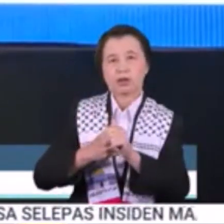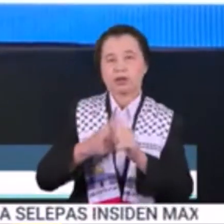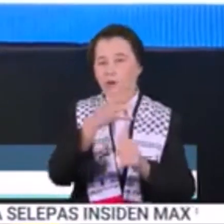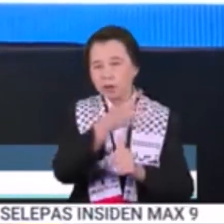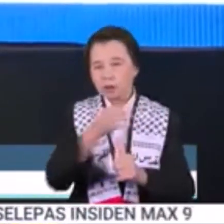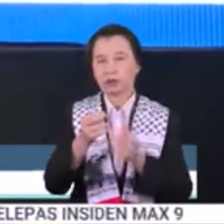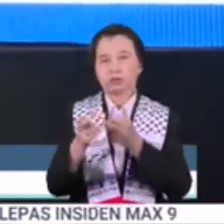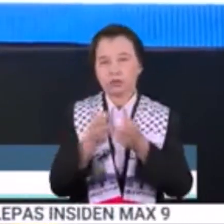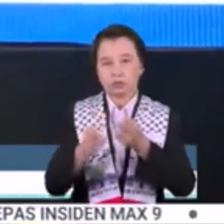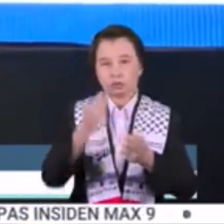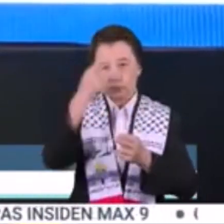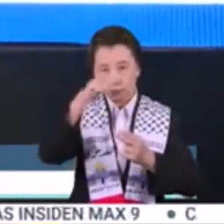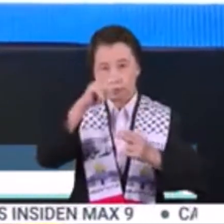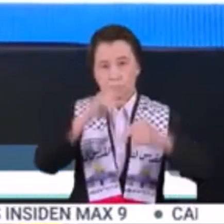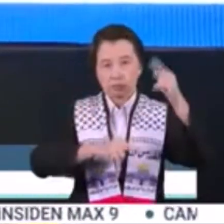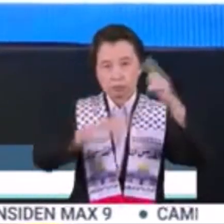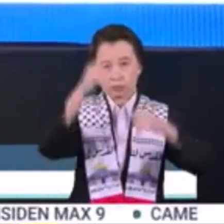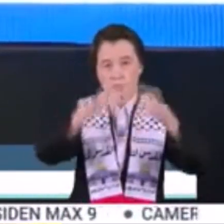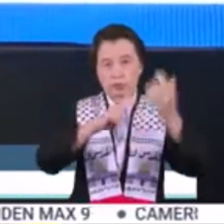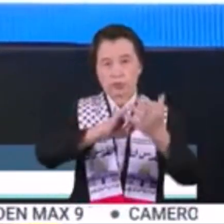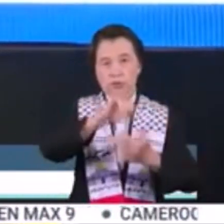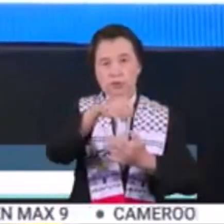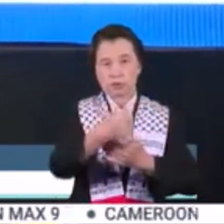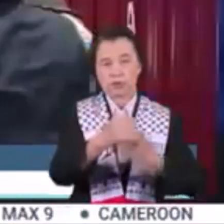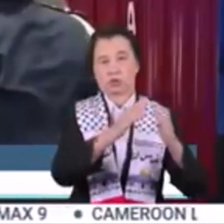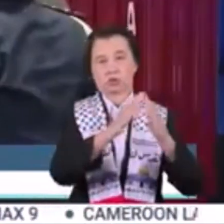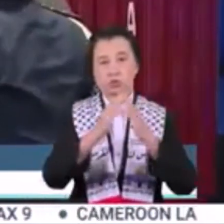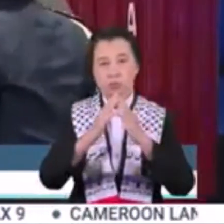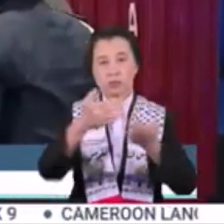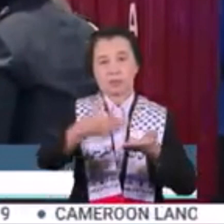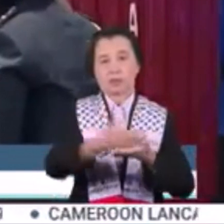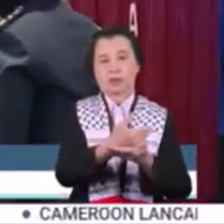usaha untuk membina projek-projek perumahan baru.